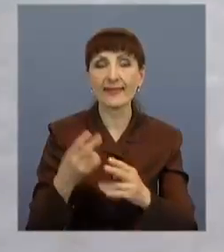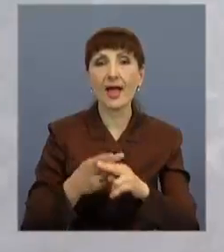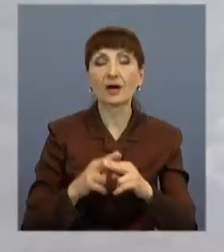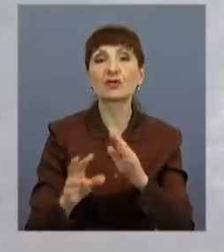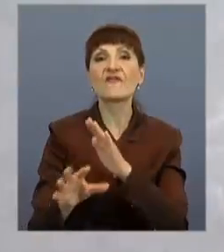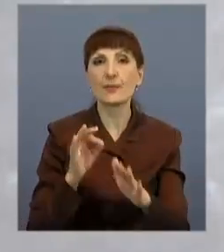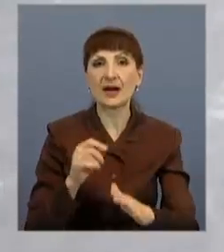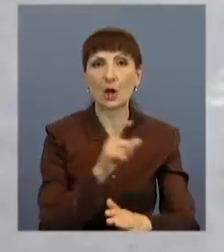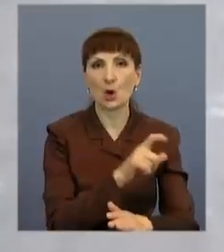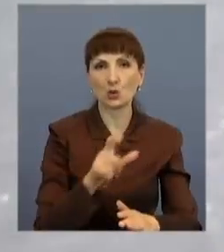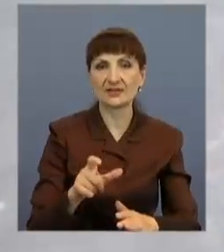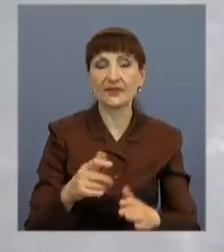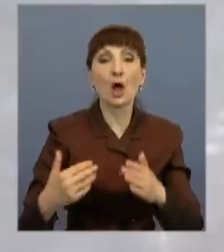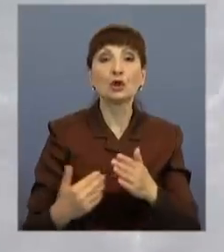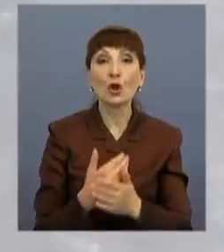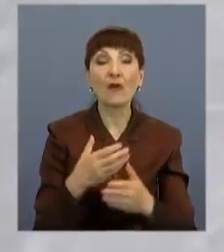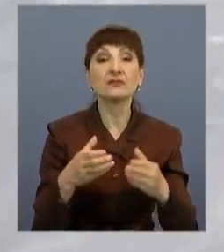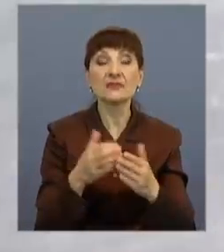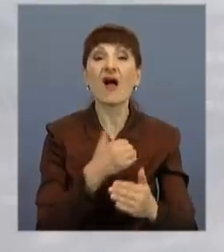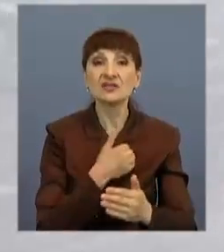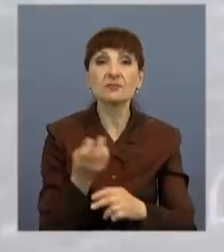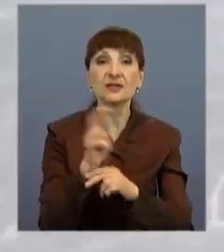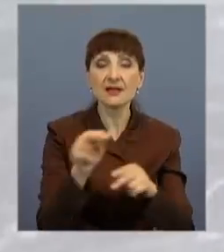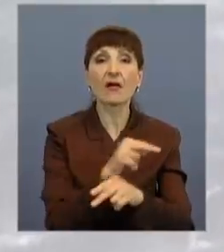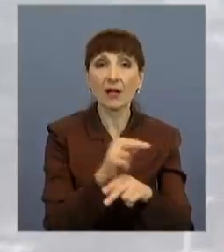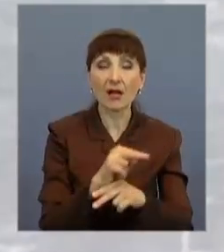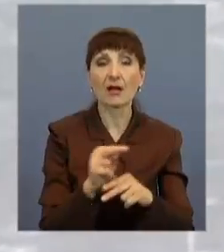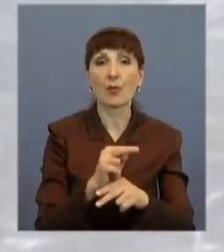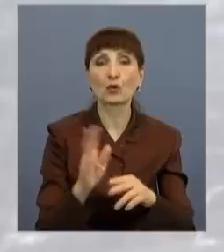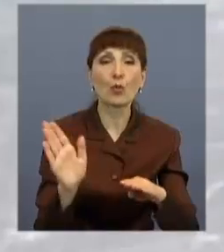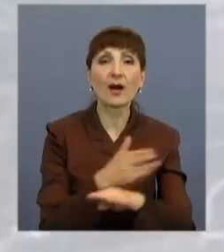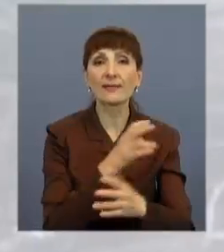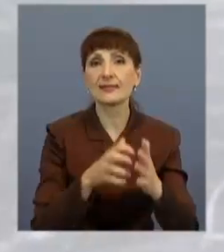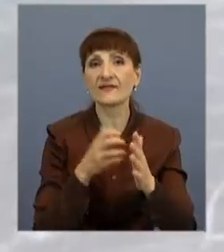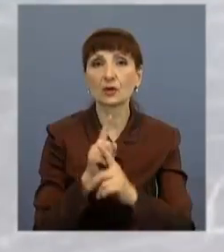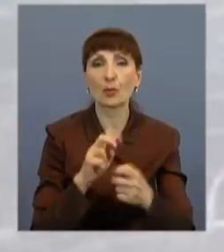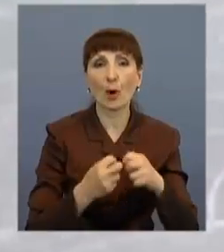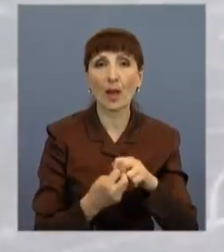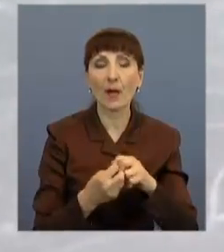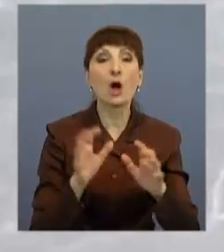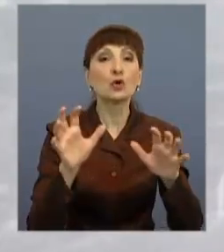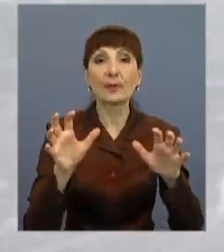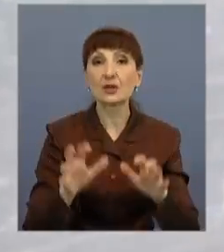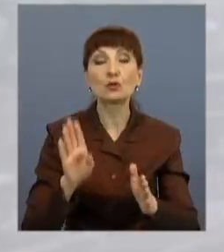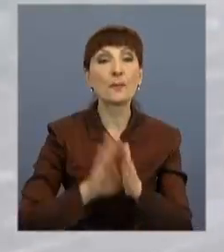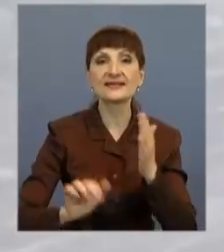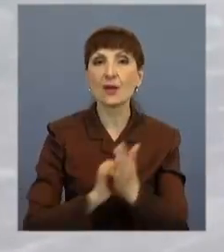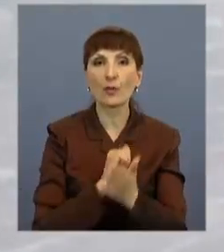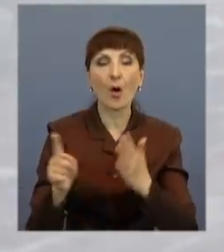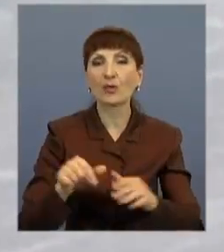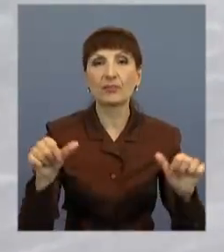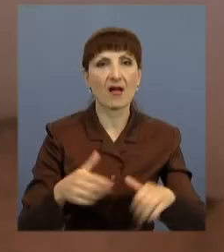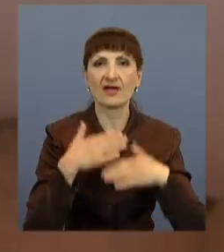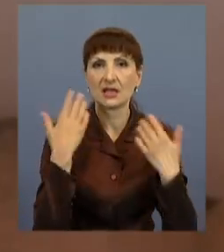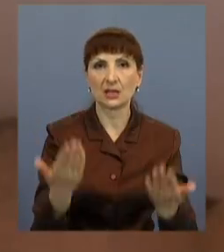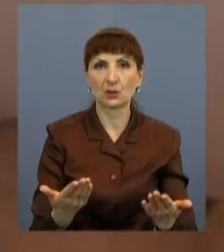сами жители. Новый подрядчик и рад бы прийти и начать работать, устранить все недочеты. Однако по закону без документов он не имеет на это